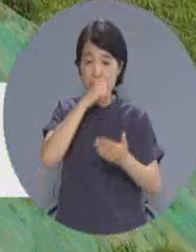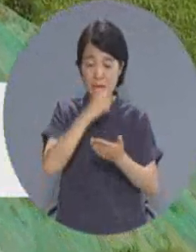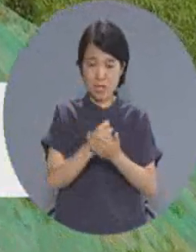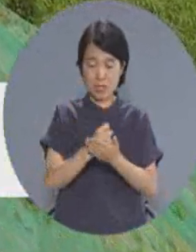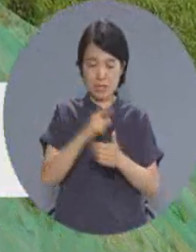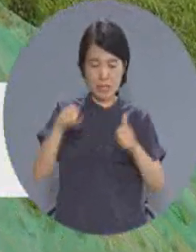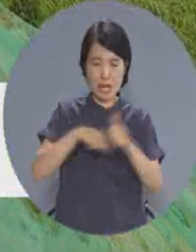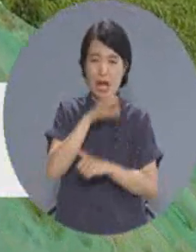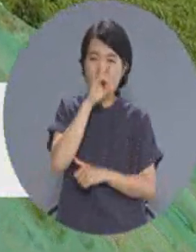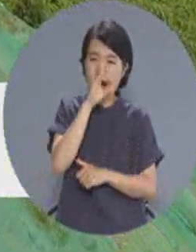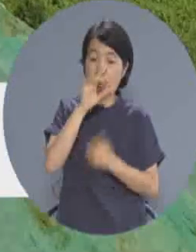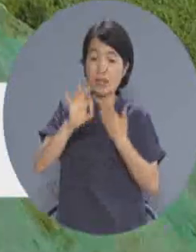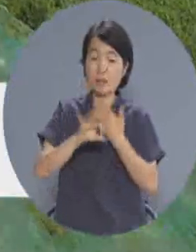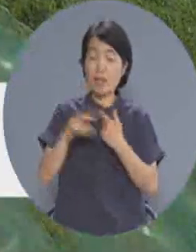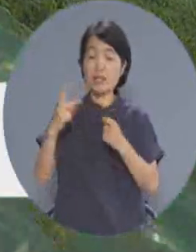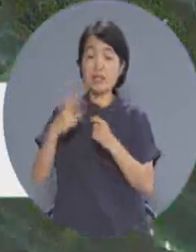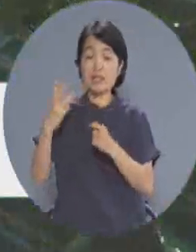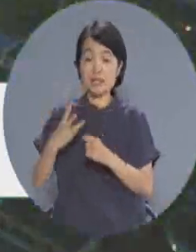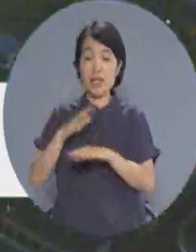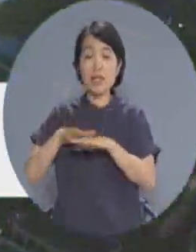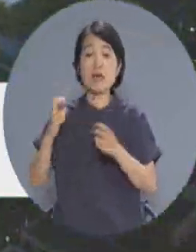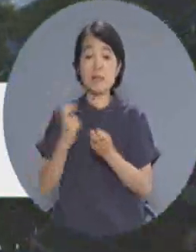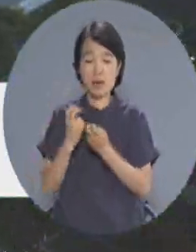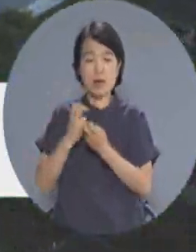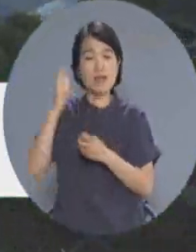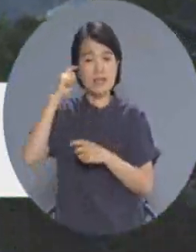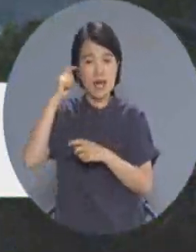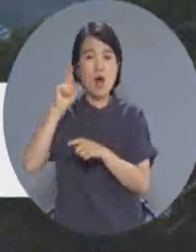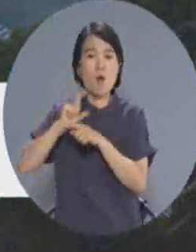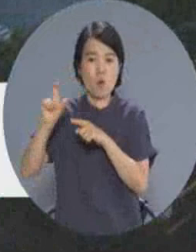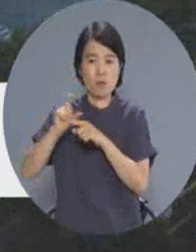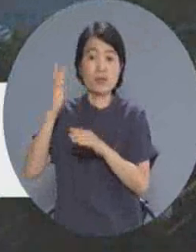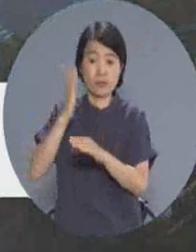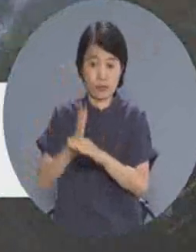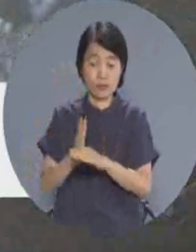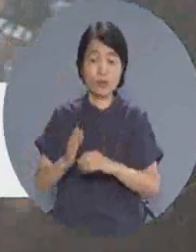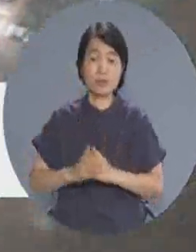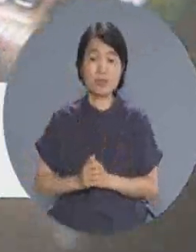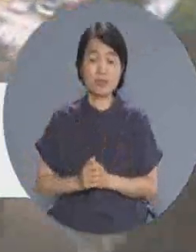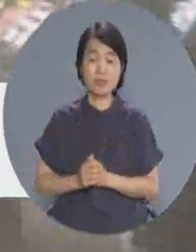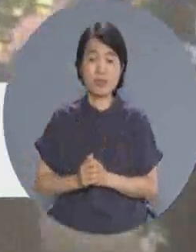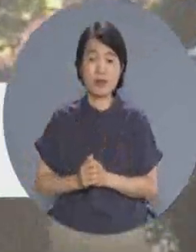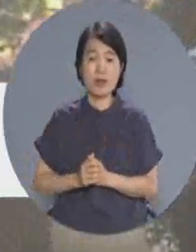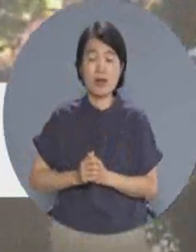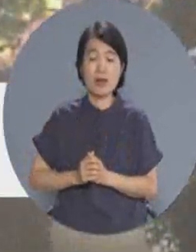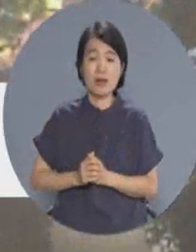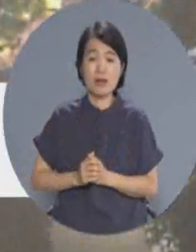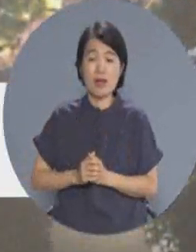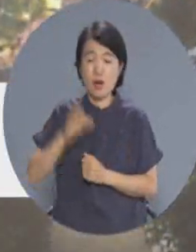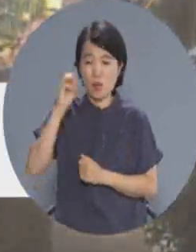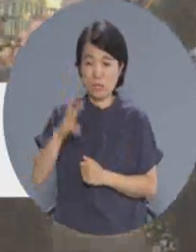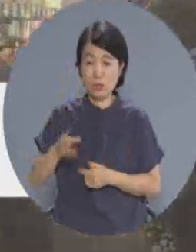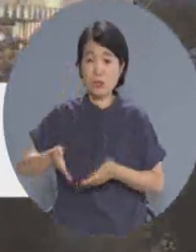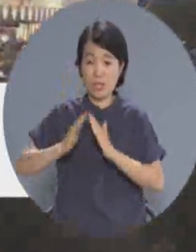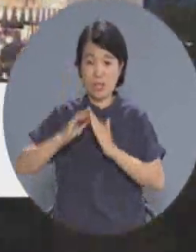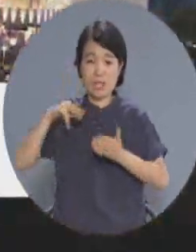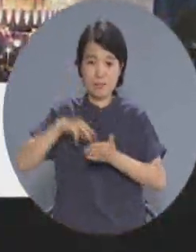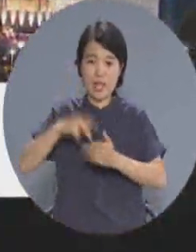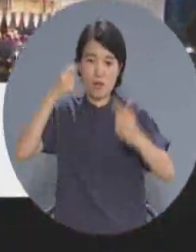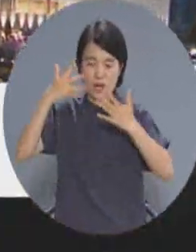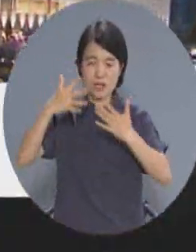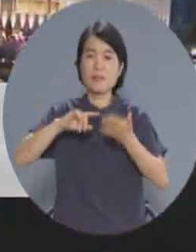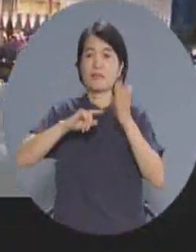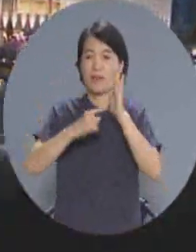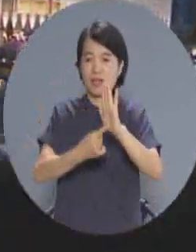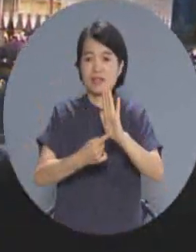상황이 여의치 않을 경우 제2, 제3의 대안까지 생각하고 있다는 말로 가칭 스타필드 광주 출점 의지를 분명히